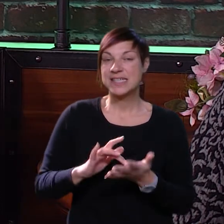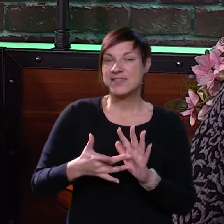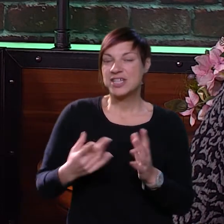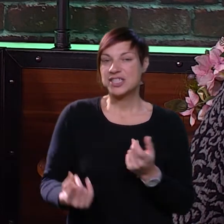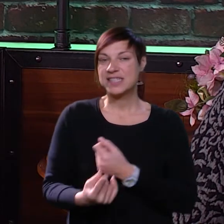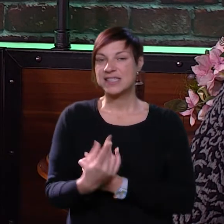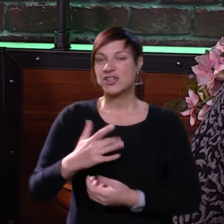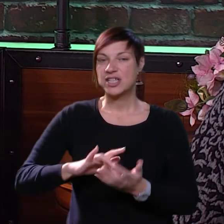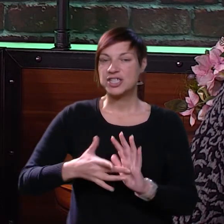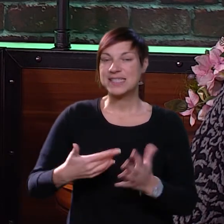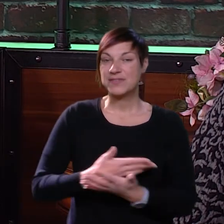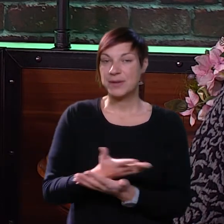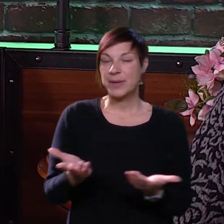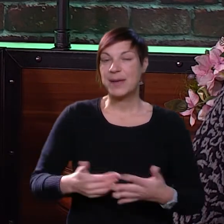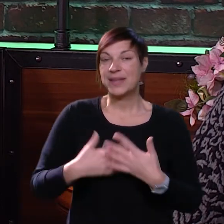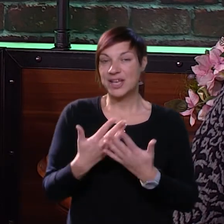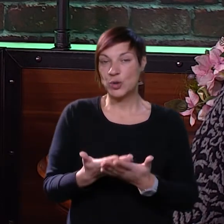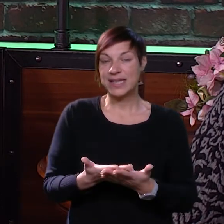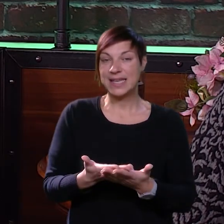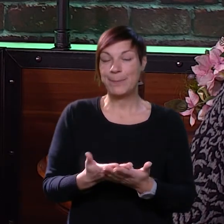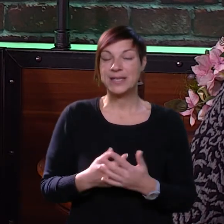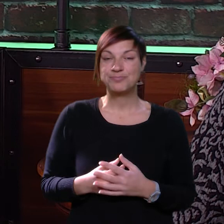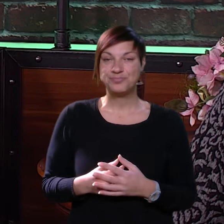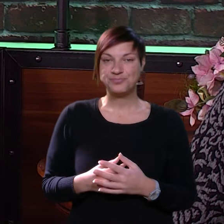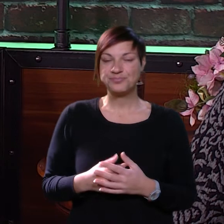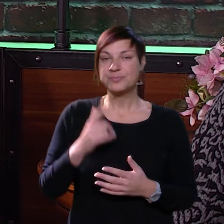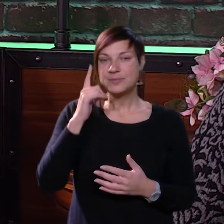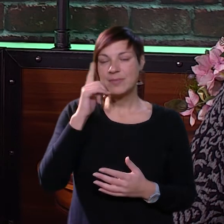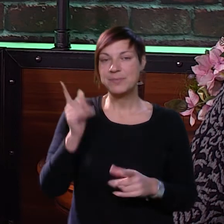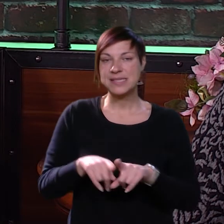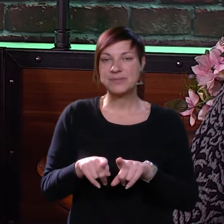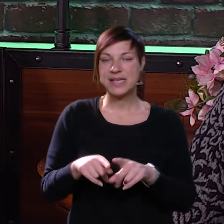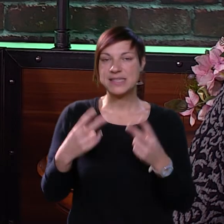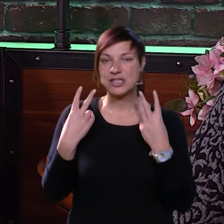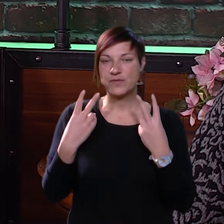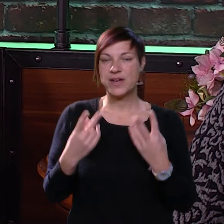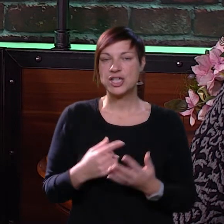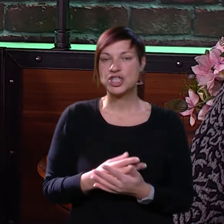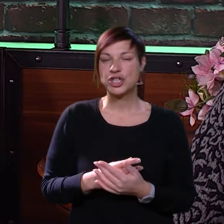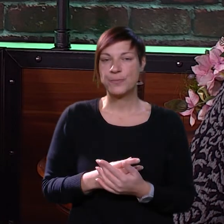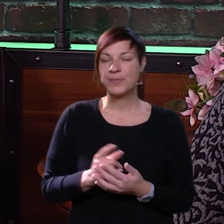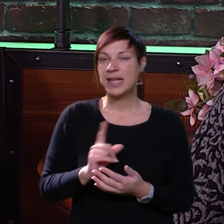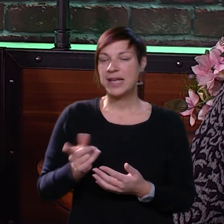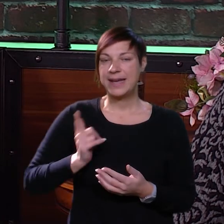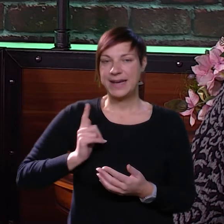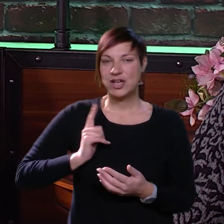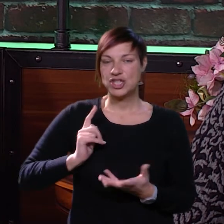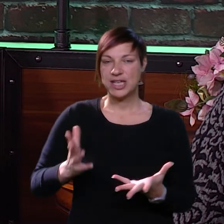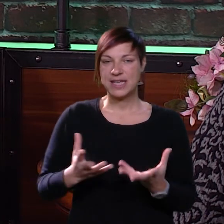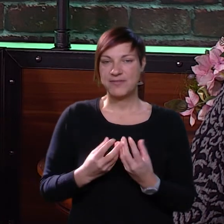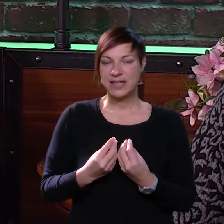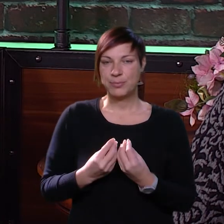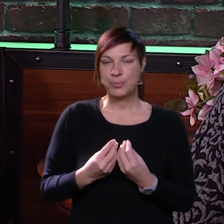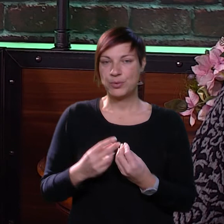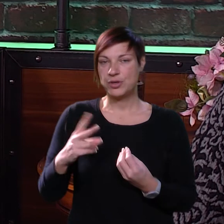se svašta događa svima nama, tako i njima. I mislim da je isto tu važno ne